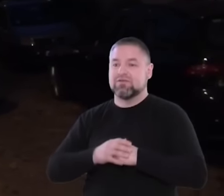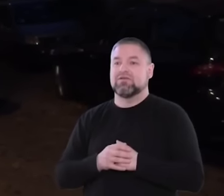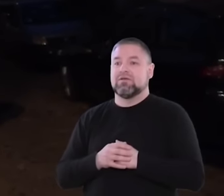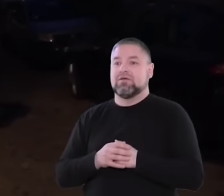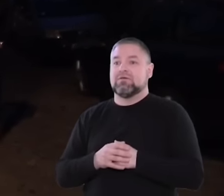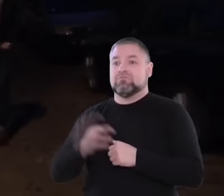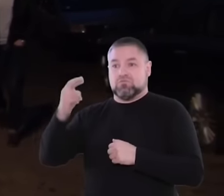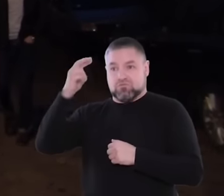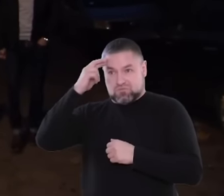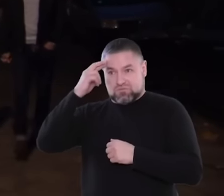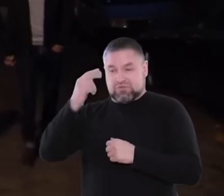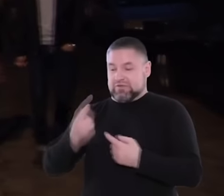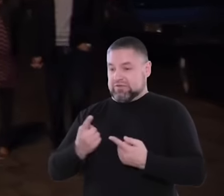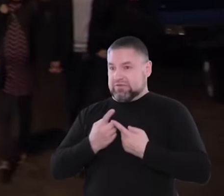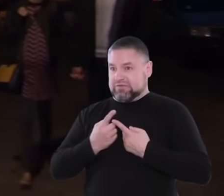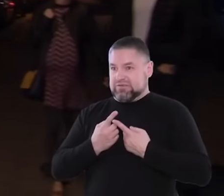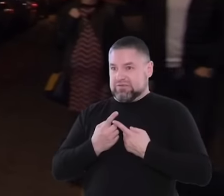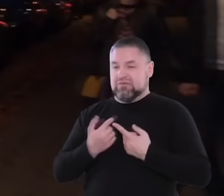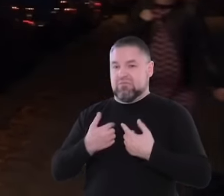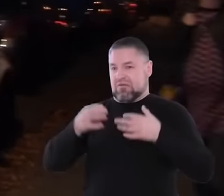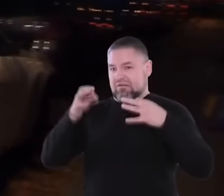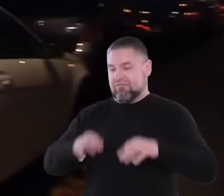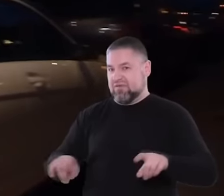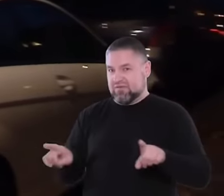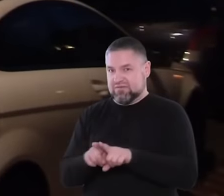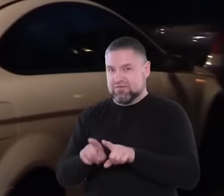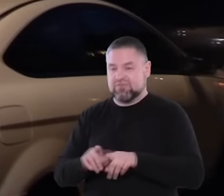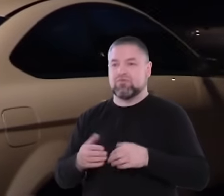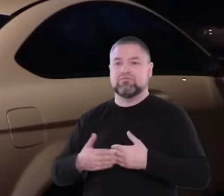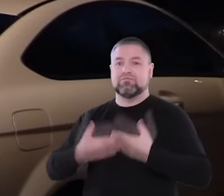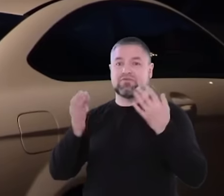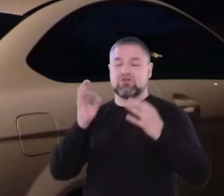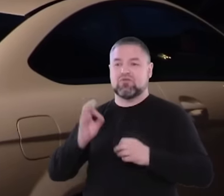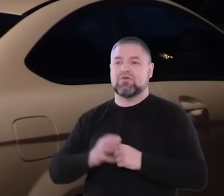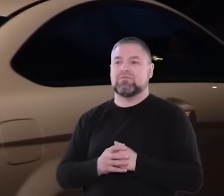drugiej strony rozumie, że on sam nie był bez winy. O, dzień dobry.